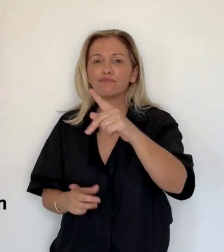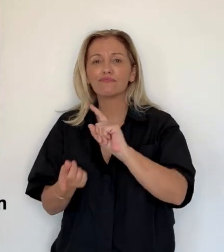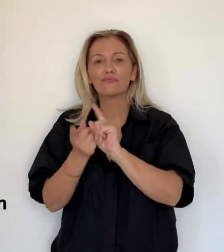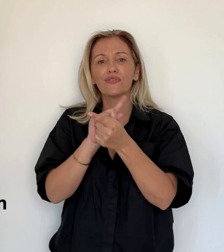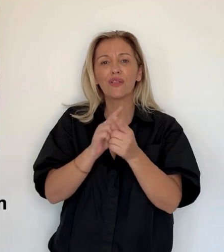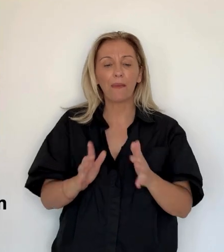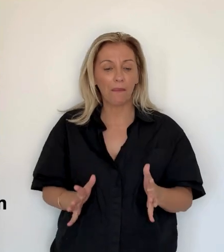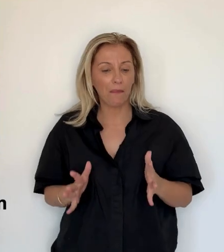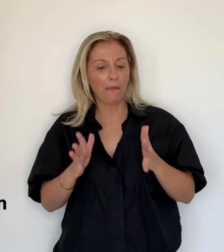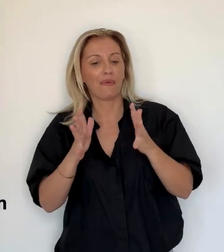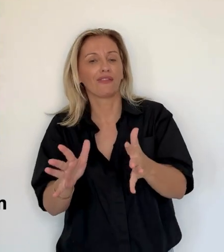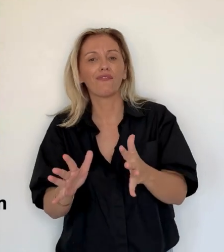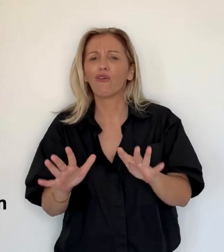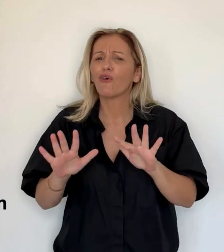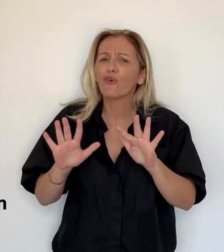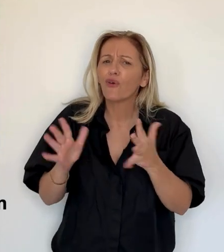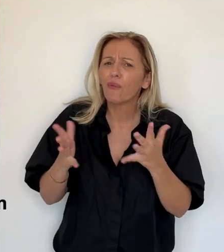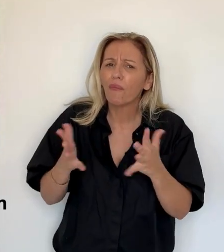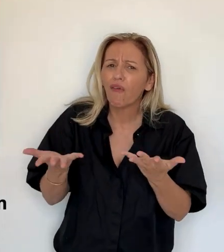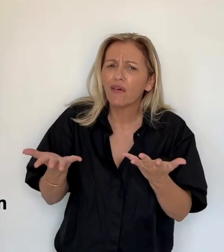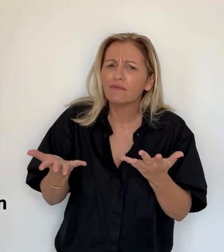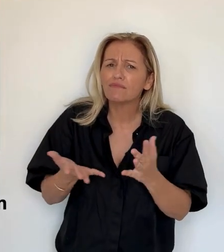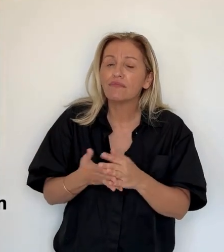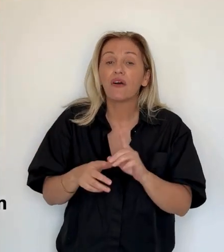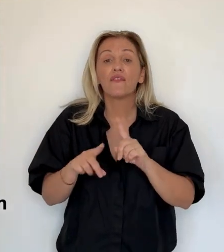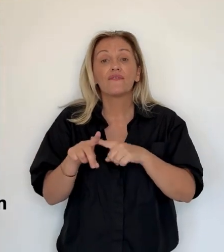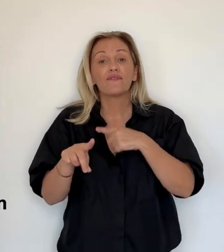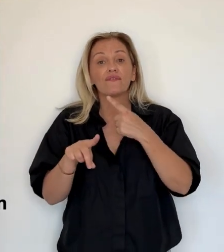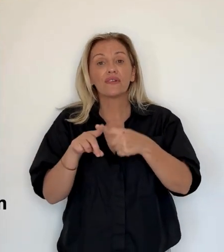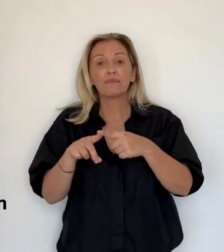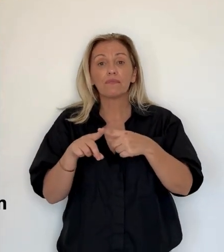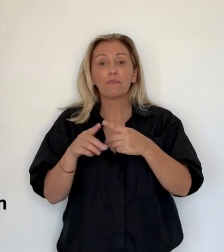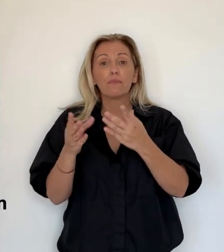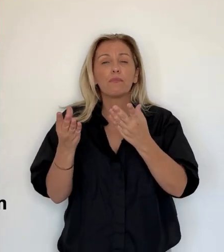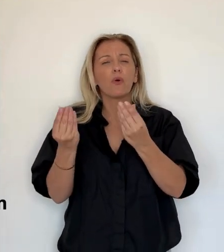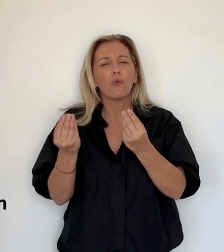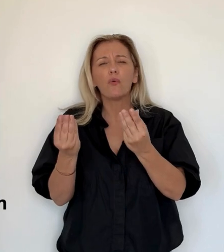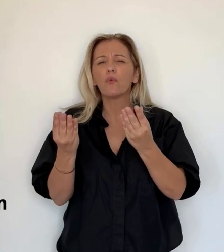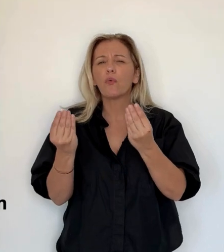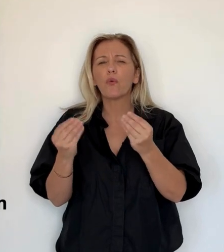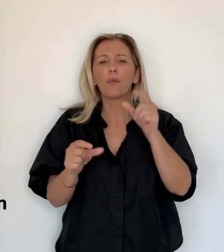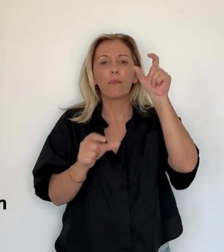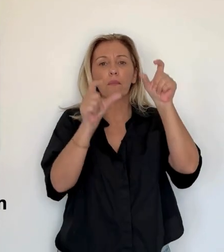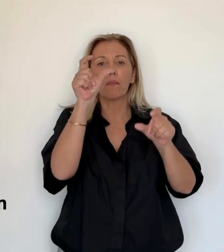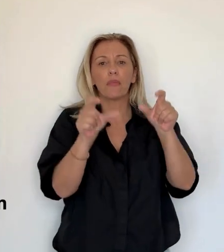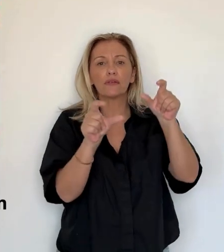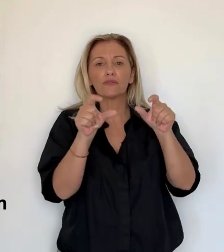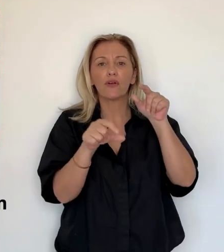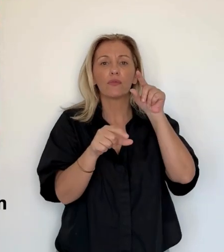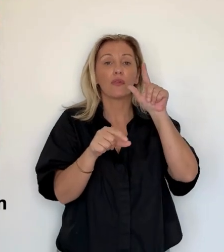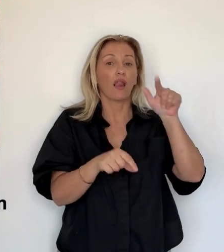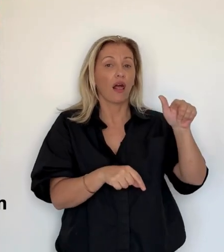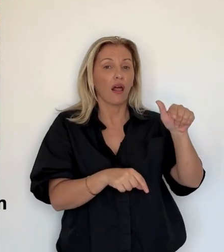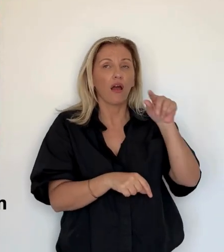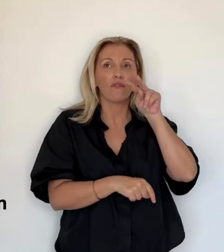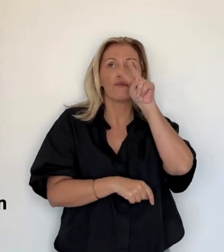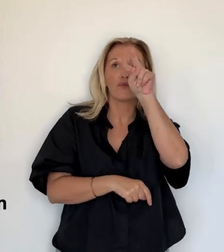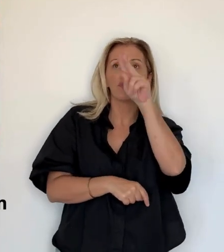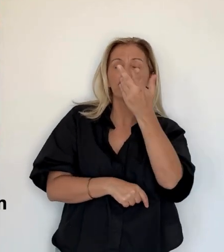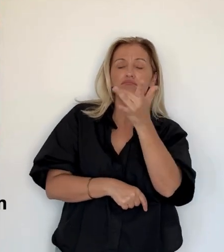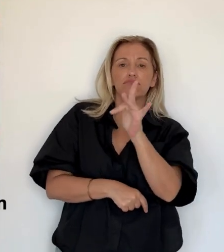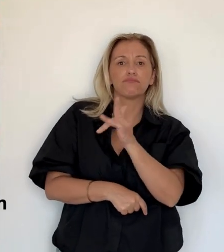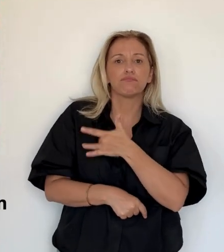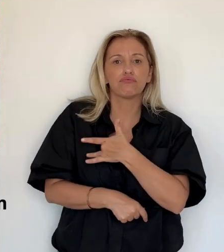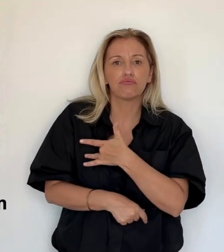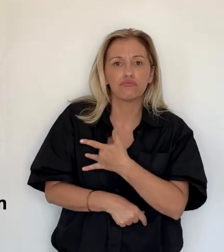être bénévole dans notre association ? Un film marquant à faire voyager au-delà des frontières pour les personnes